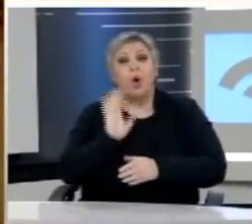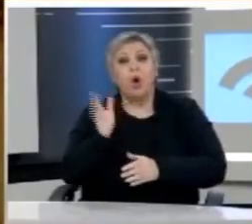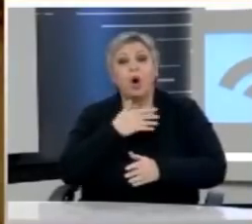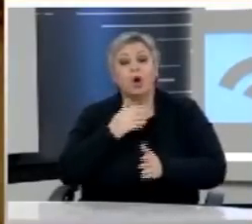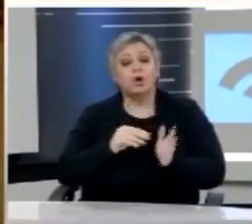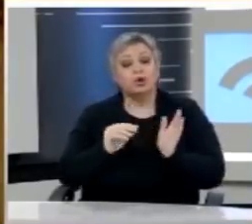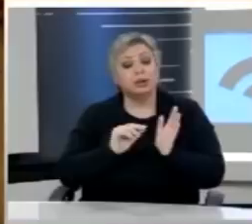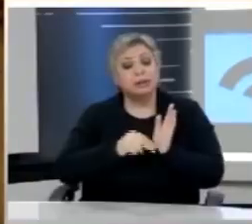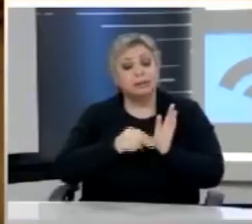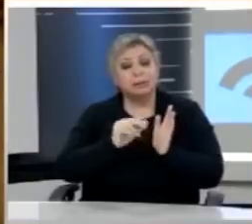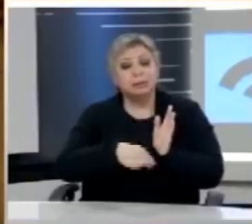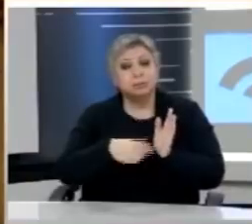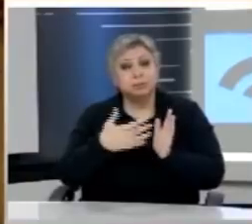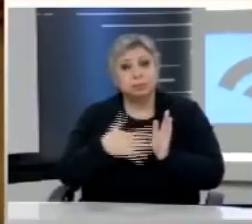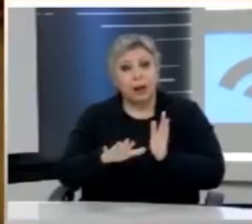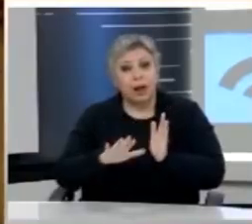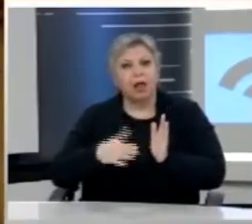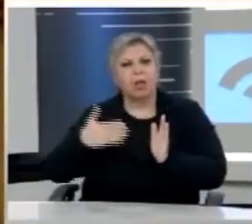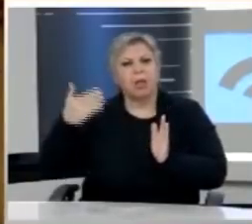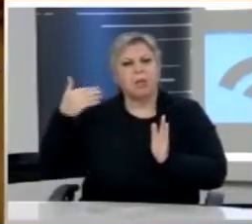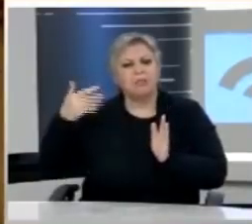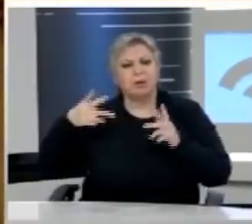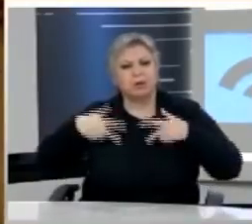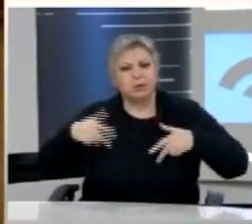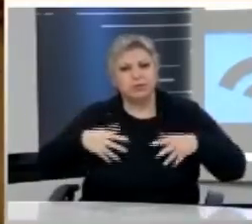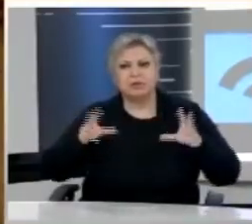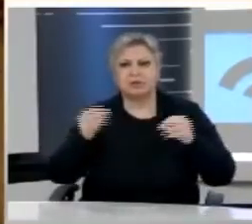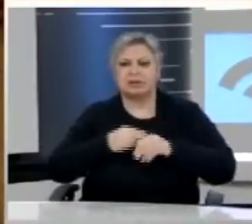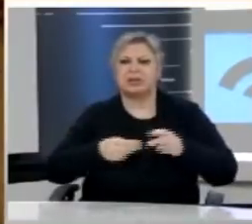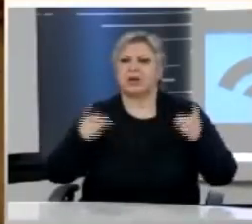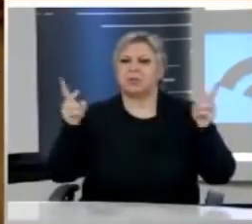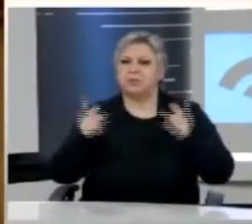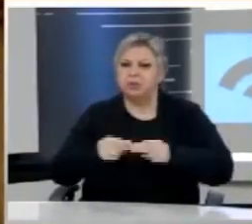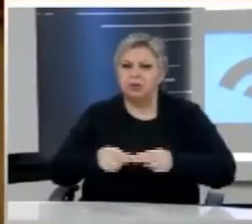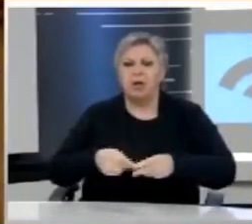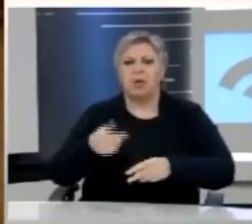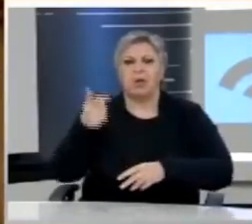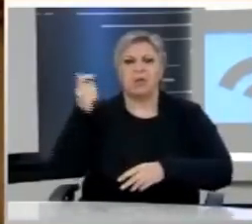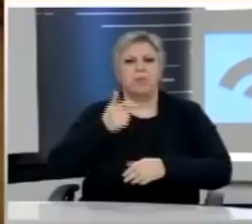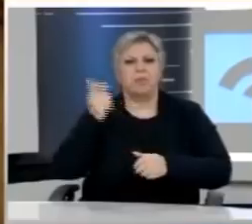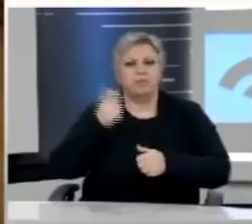που ψήφισαν οι προηγούμενοι για τους μισθούς, για τις συντάξεις, για τη φορολογία.